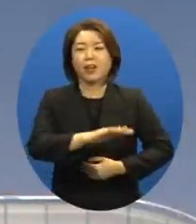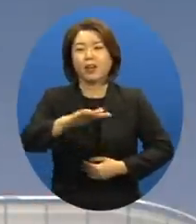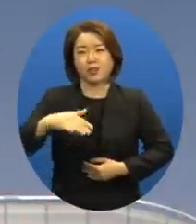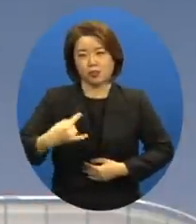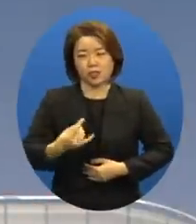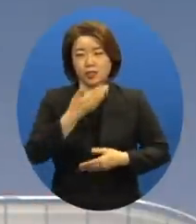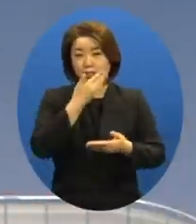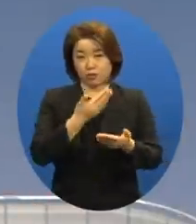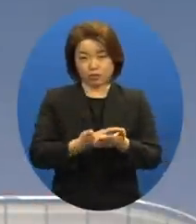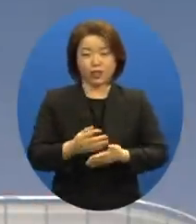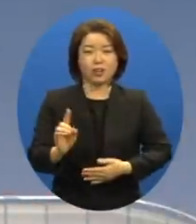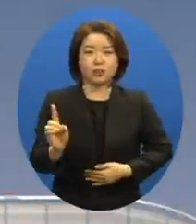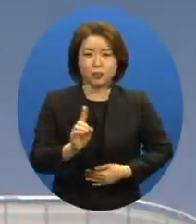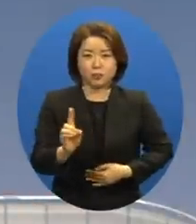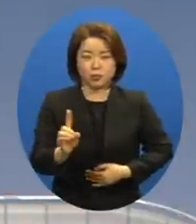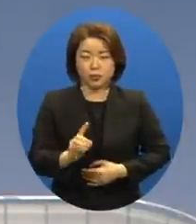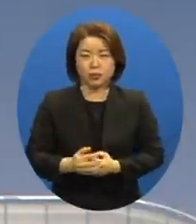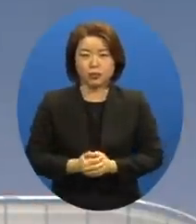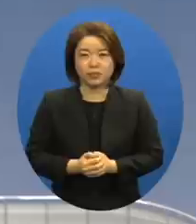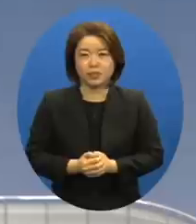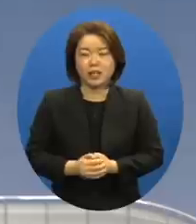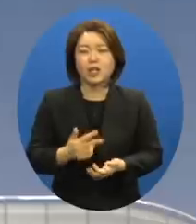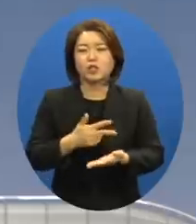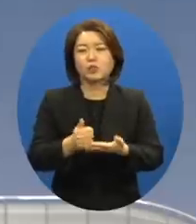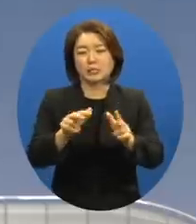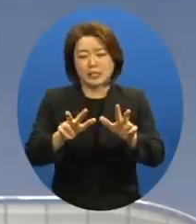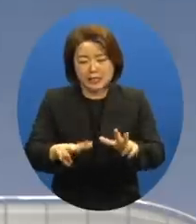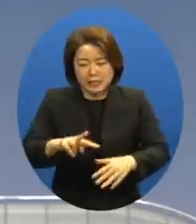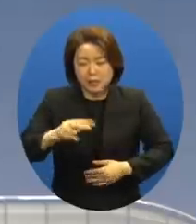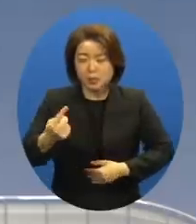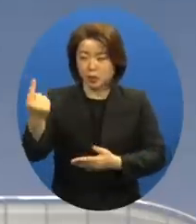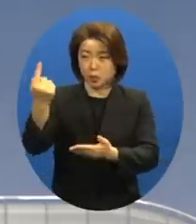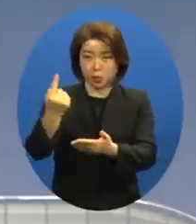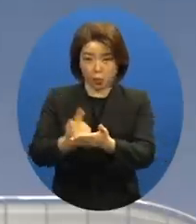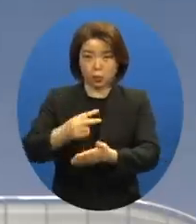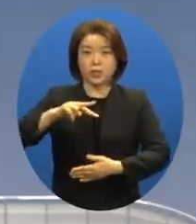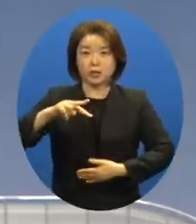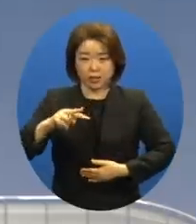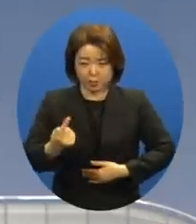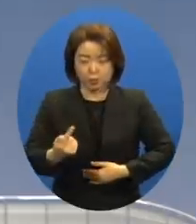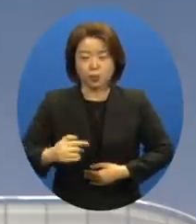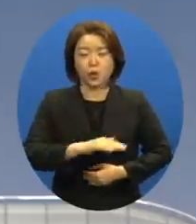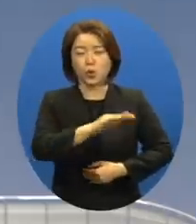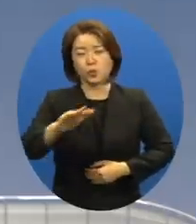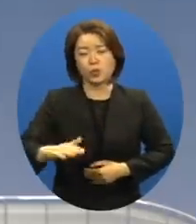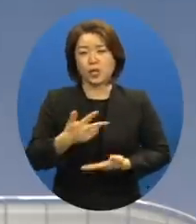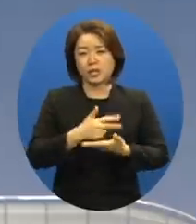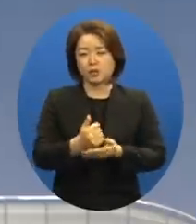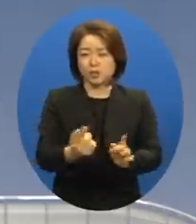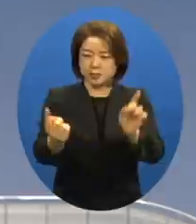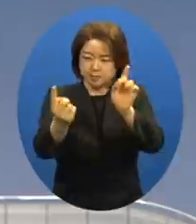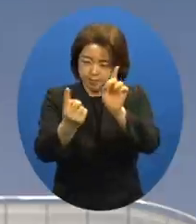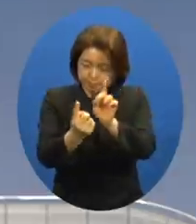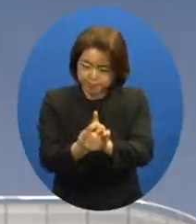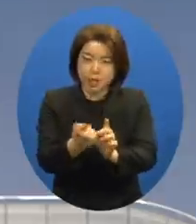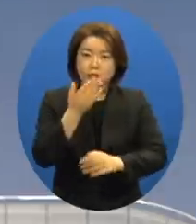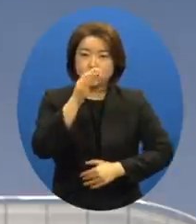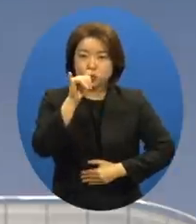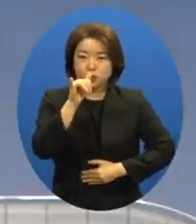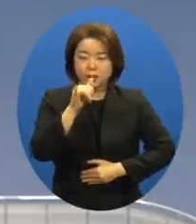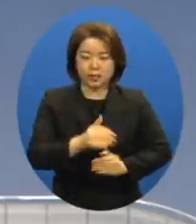중요한 것은 주님이 지금이라도 오실 지라도 우리가 주님을 맞이할 수 있도록